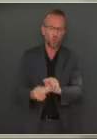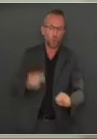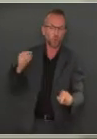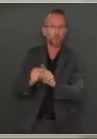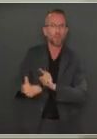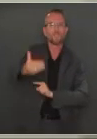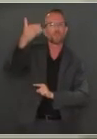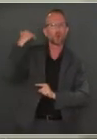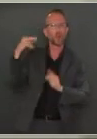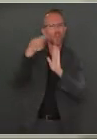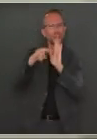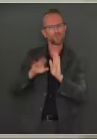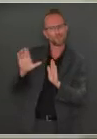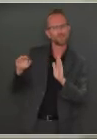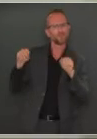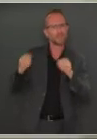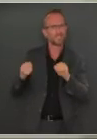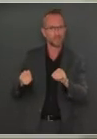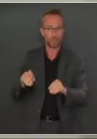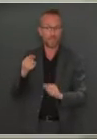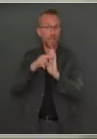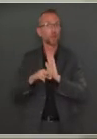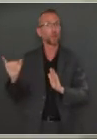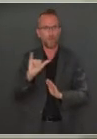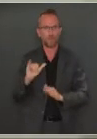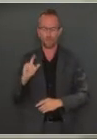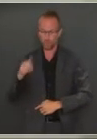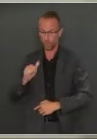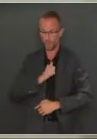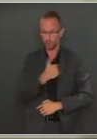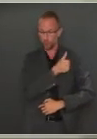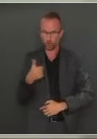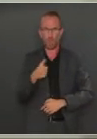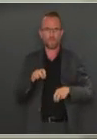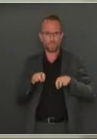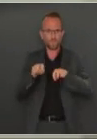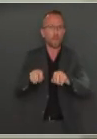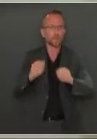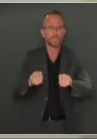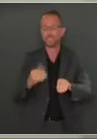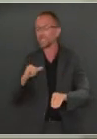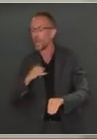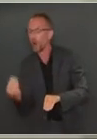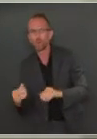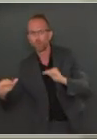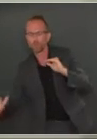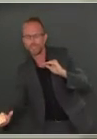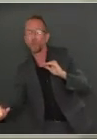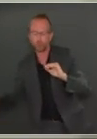mineur vivant sous le même toit ou encore d'une personne ayant besoin d'une assistance. Et ce, pour une durée de 30